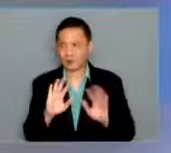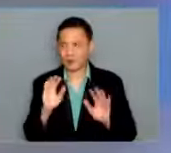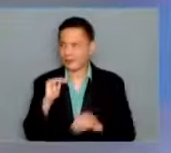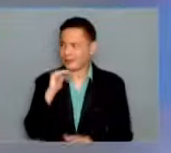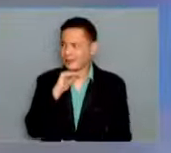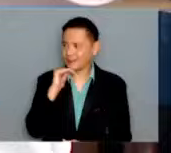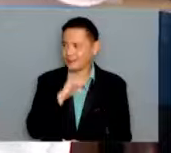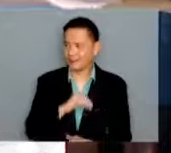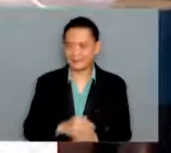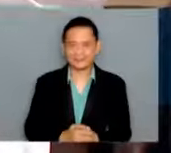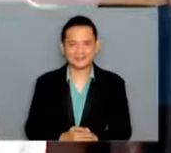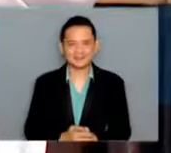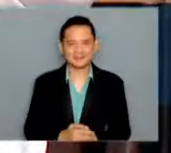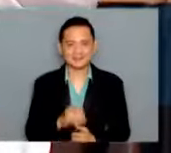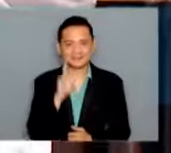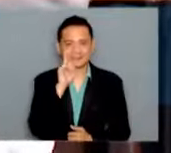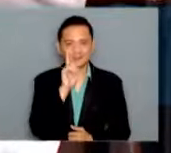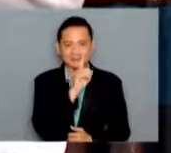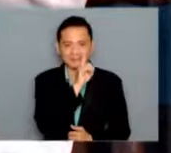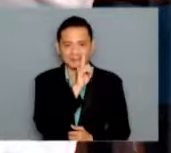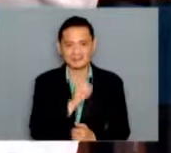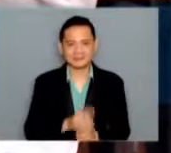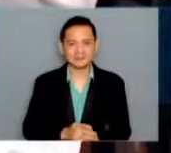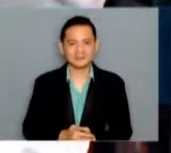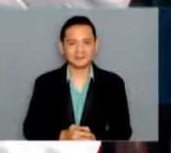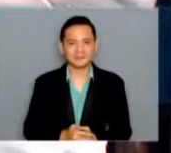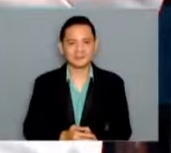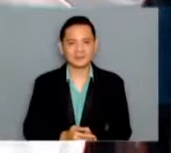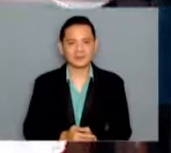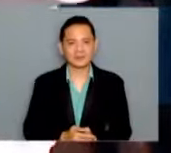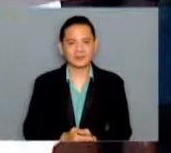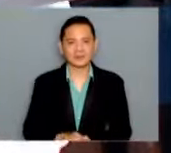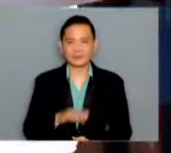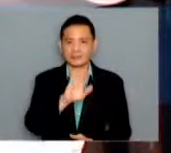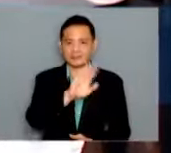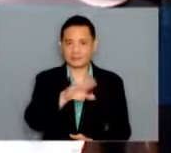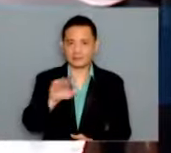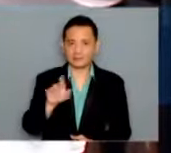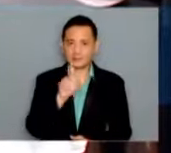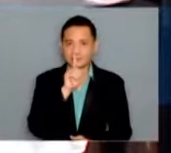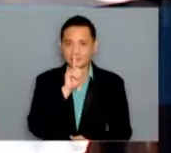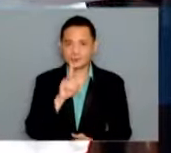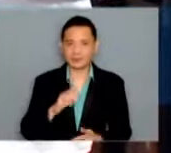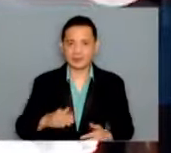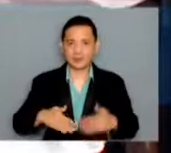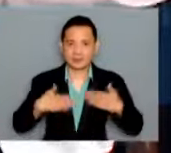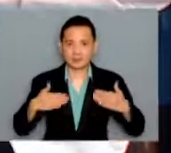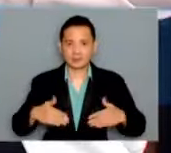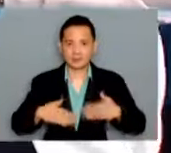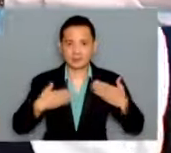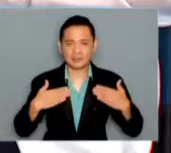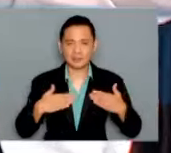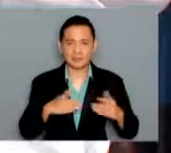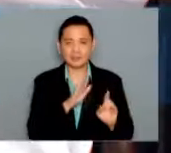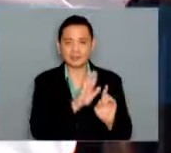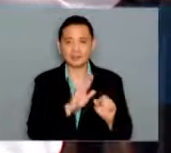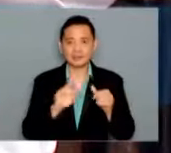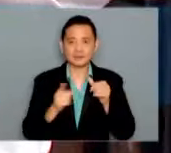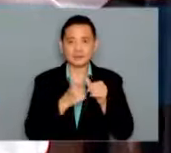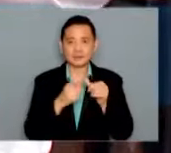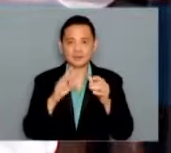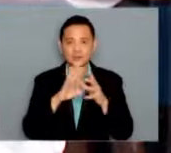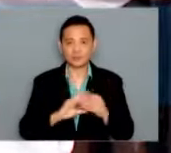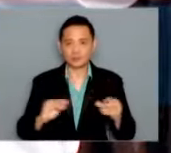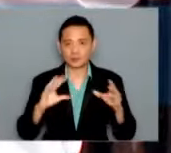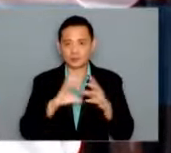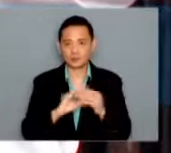Pero sir, can I just say, sobrang nakaka-happy po yun. At eto na nga ang isa sa kanyang mga unang agenda ni Kuya Mark bilang kapatid